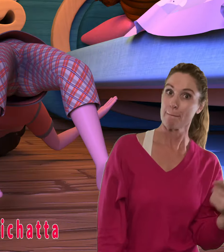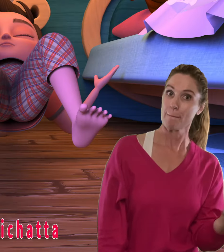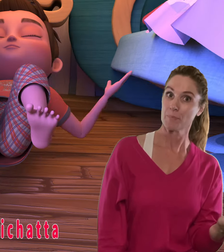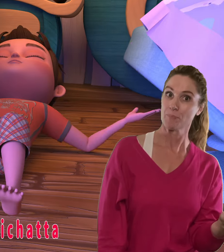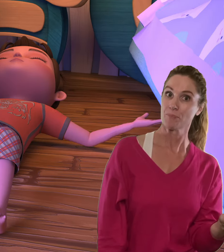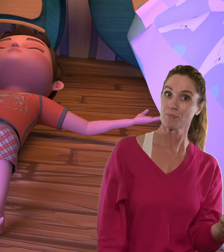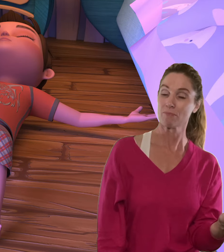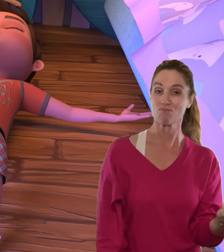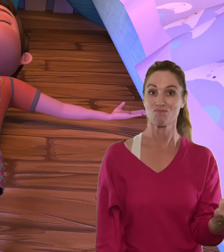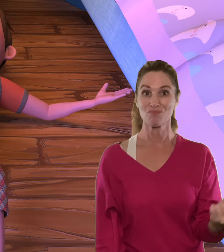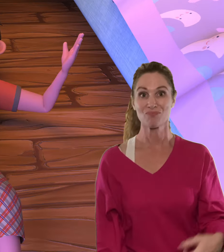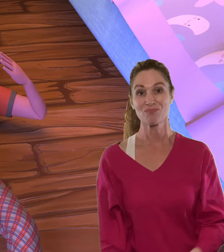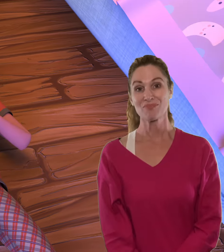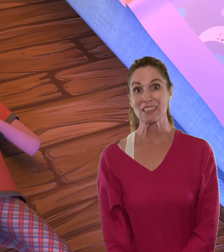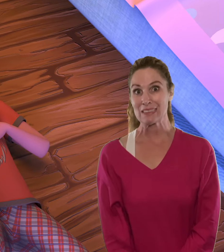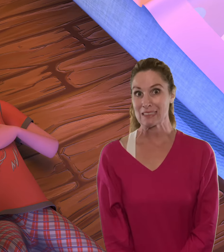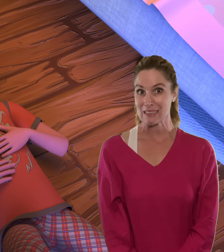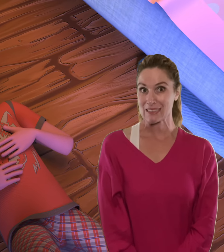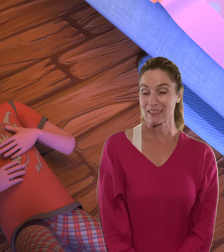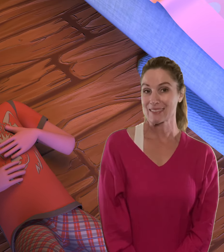匹落ちちゃっ